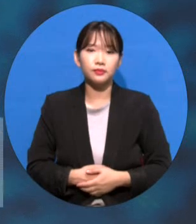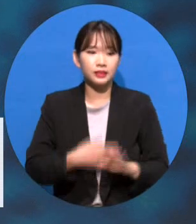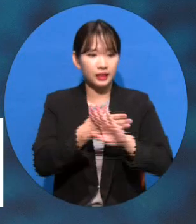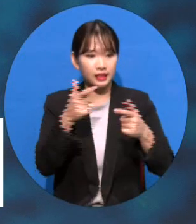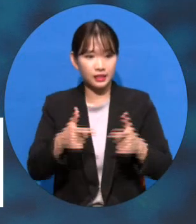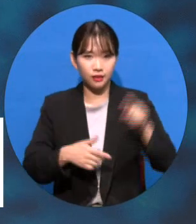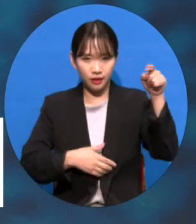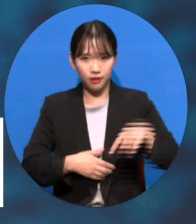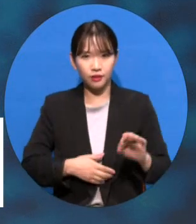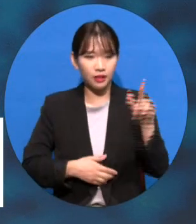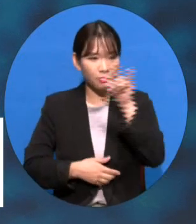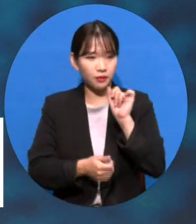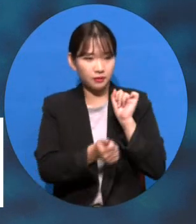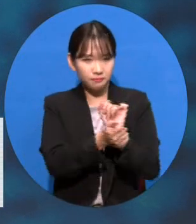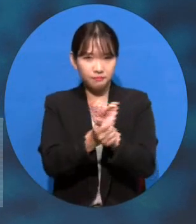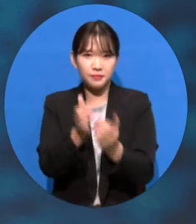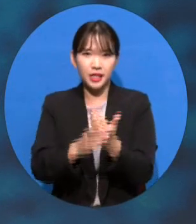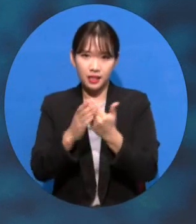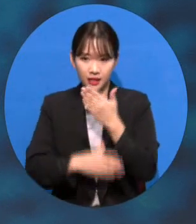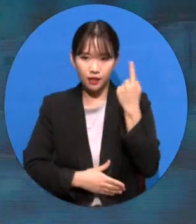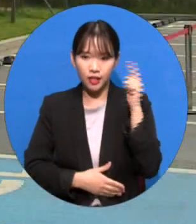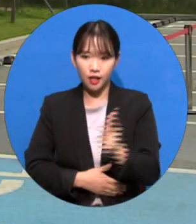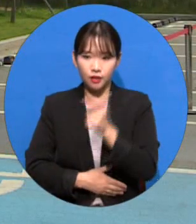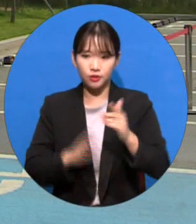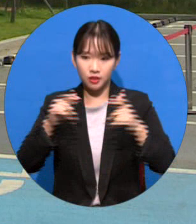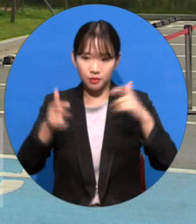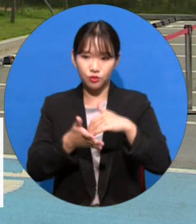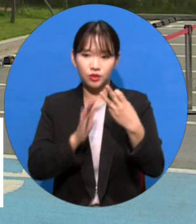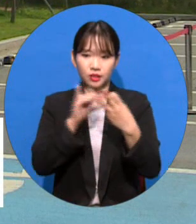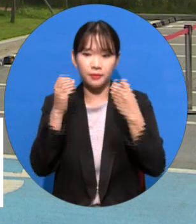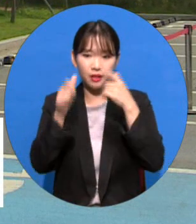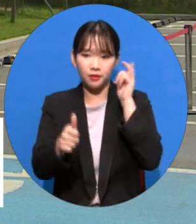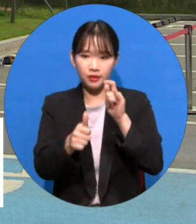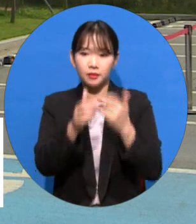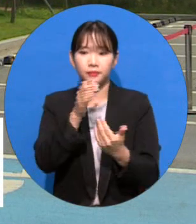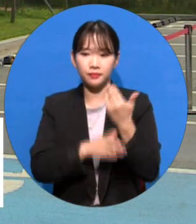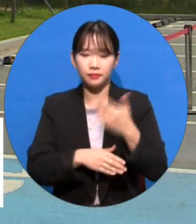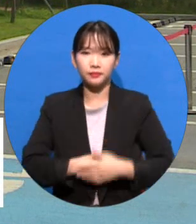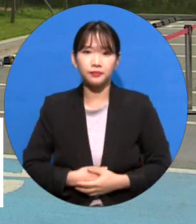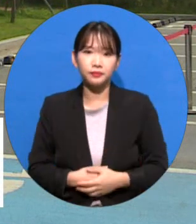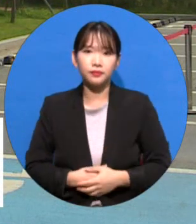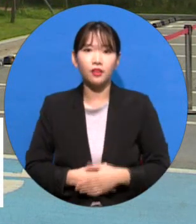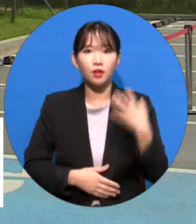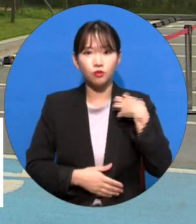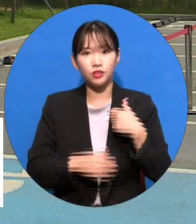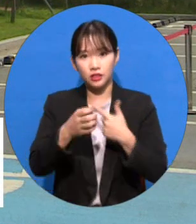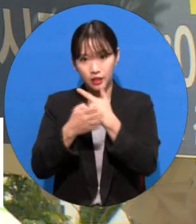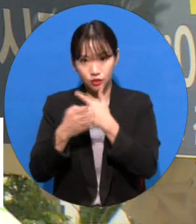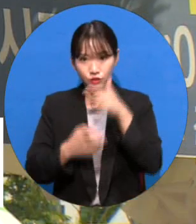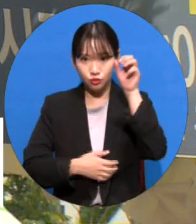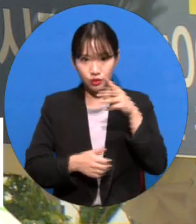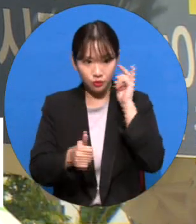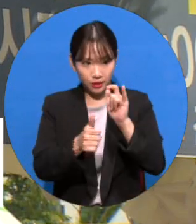타지역 방문 등으로 인한 코로나19 감염이 잇따르면서 어제 하루 전남에서 13명의 신규 확진자가 발생했습니다. 무안과 나주에서는